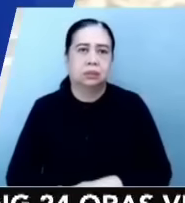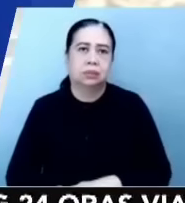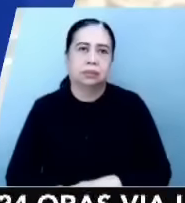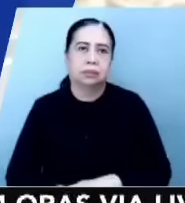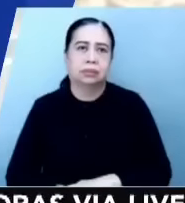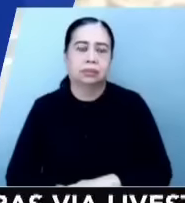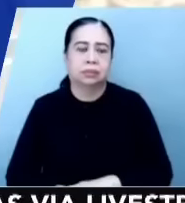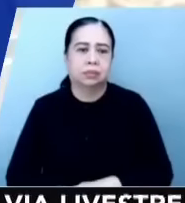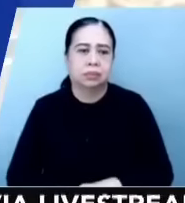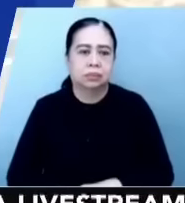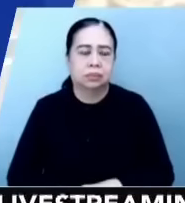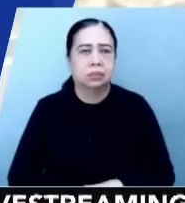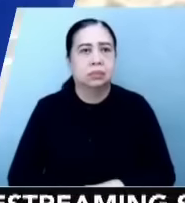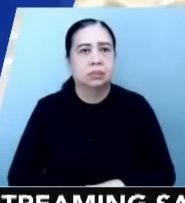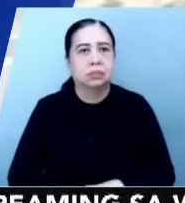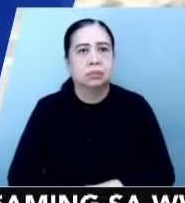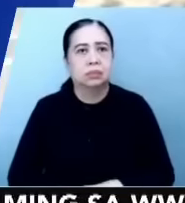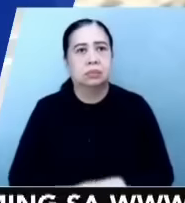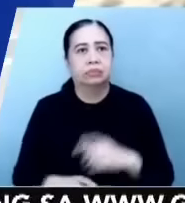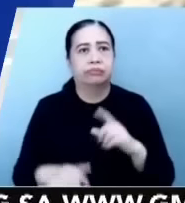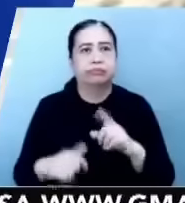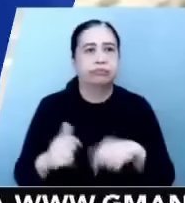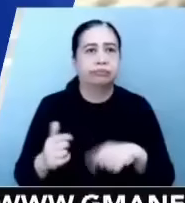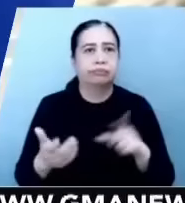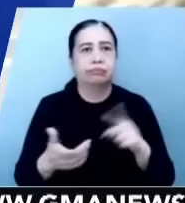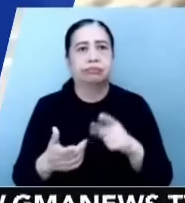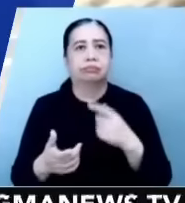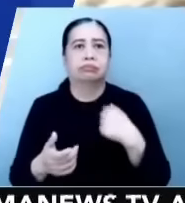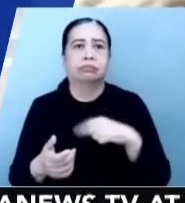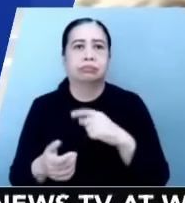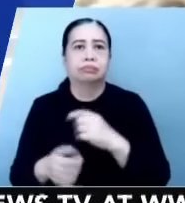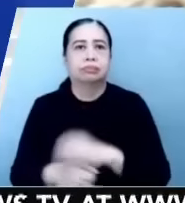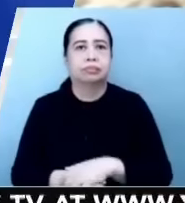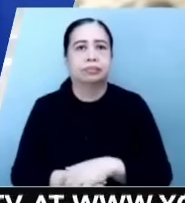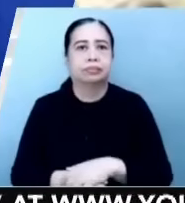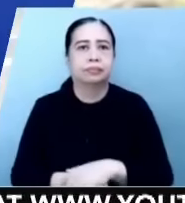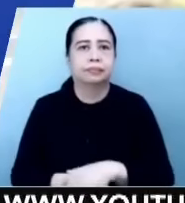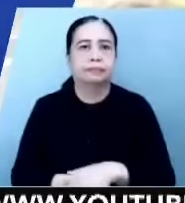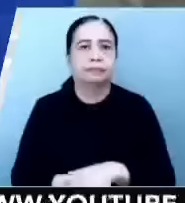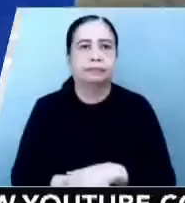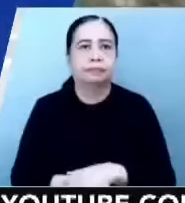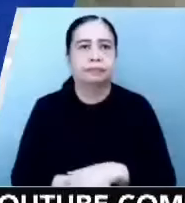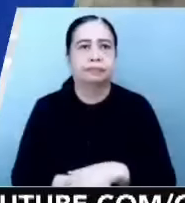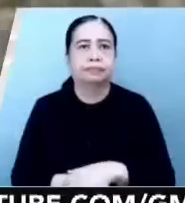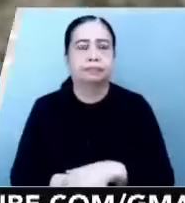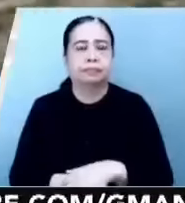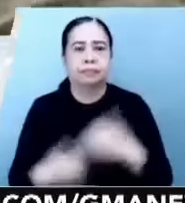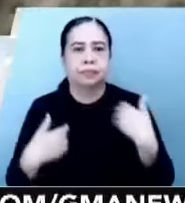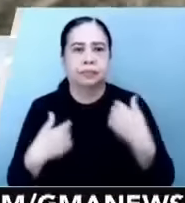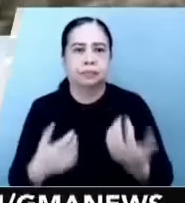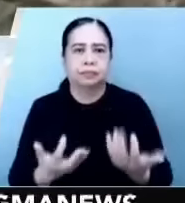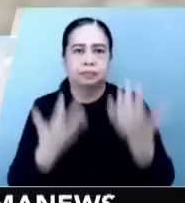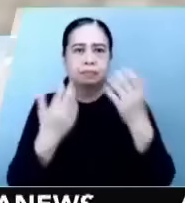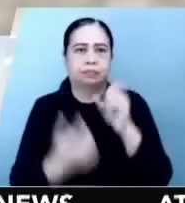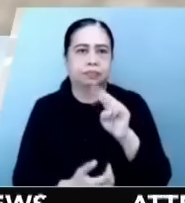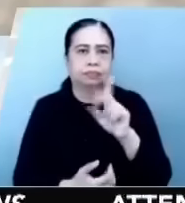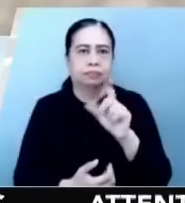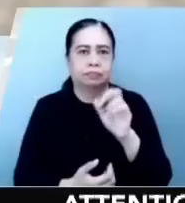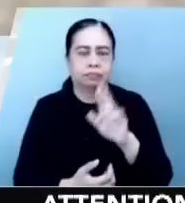niya asin busog gid siya. Tungod sang igo sa amon isang sulfur. Ang sitwasyon ng mga hayop ang